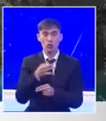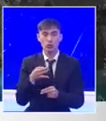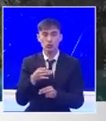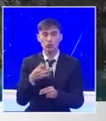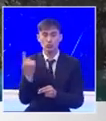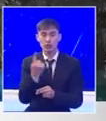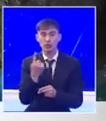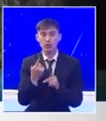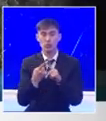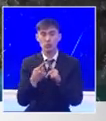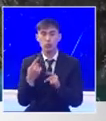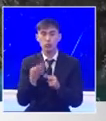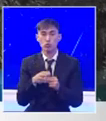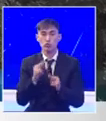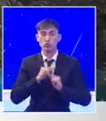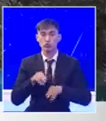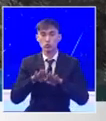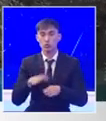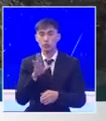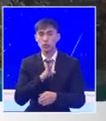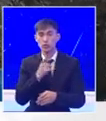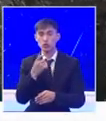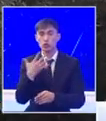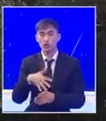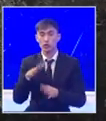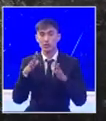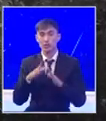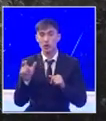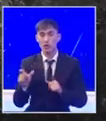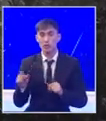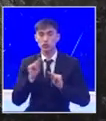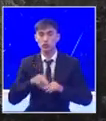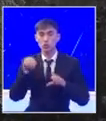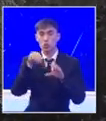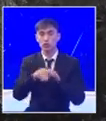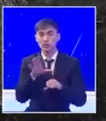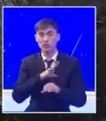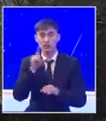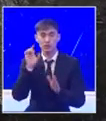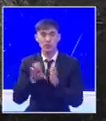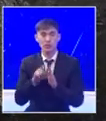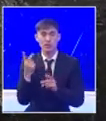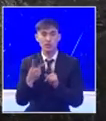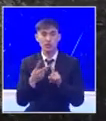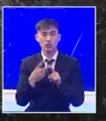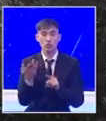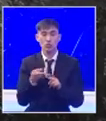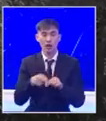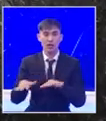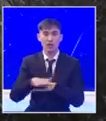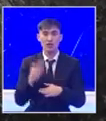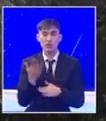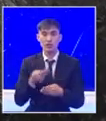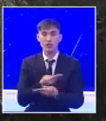береді? Біріншіден бұл жұмыс орындарын береді. Біз 150-ден астам адамның жұмысқа орналасқанын естідік. Екіншіден бұл халыққа не береді?